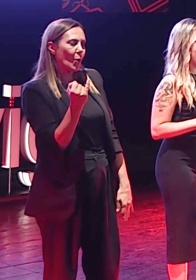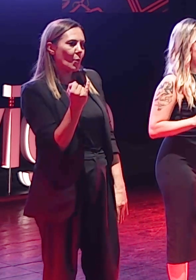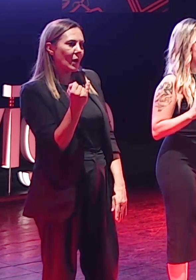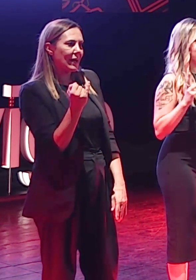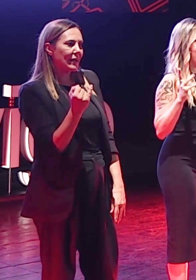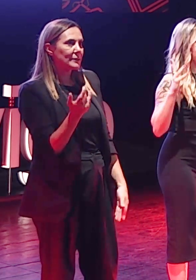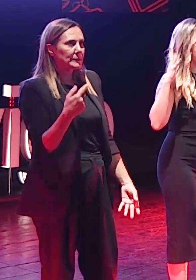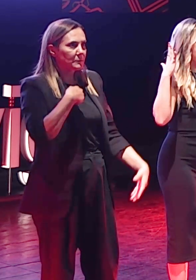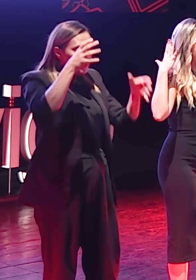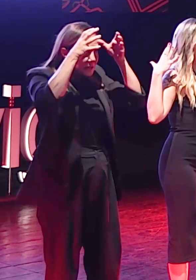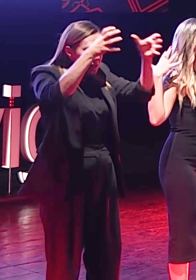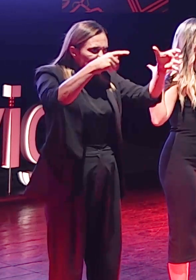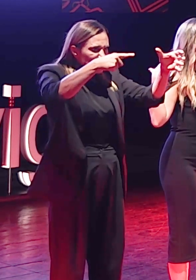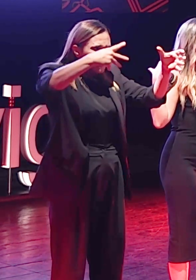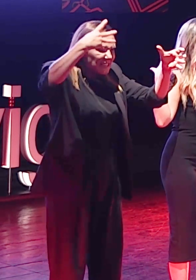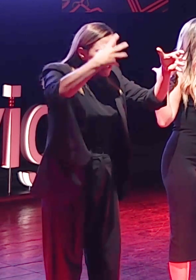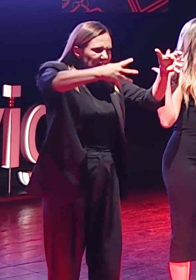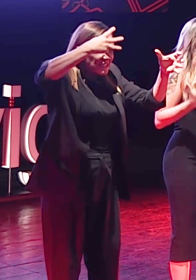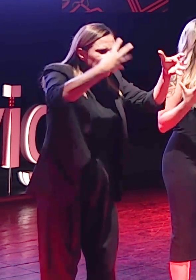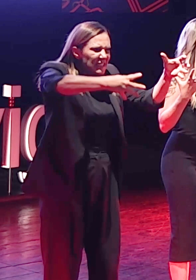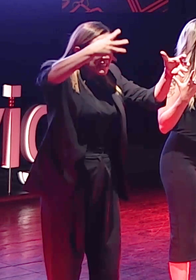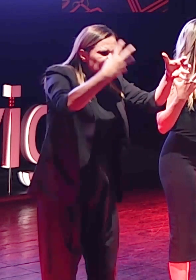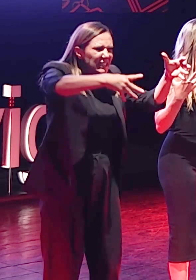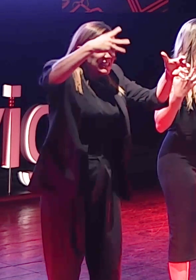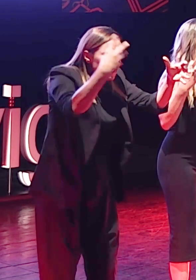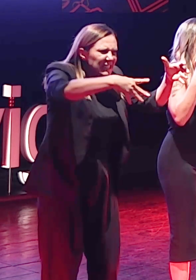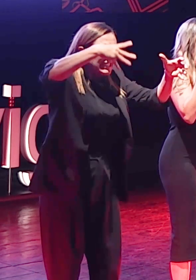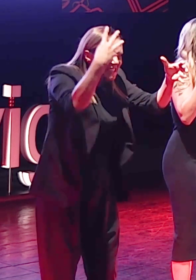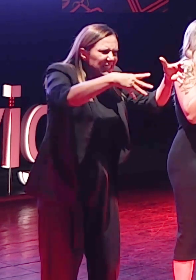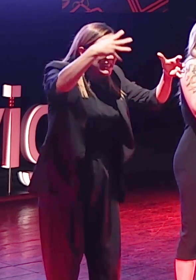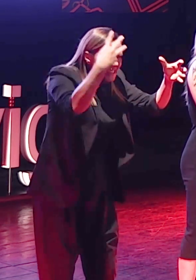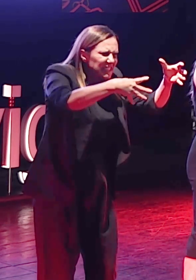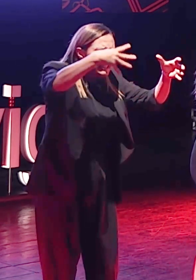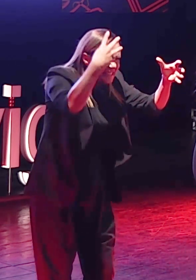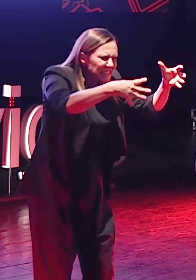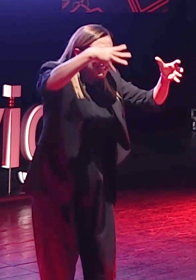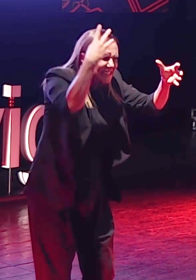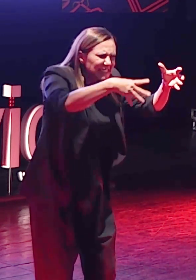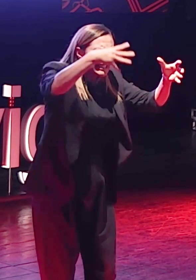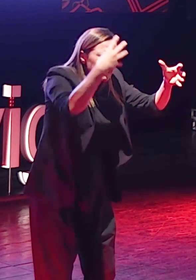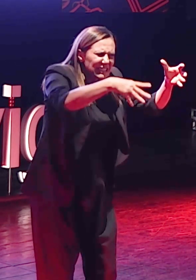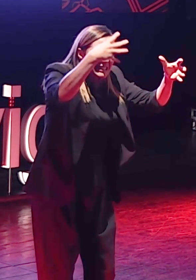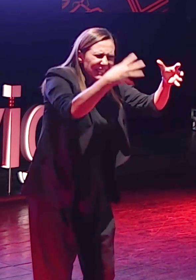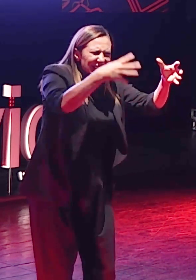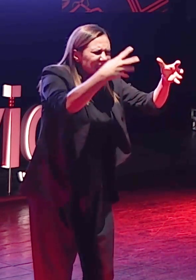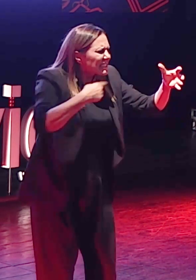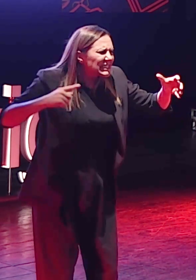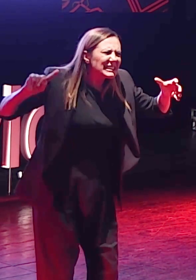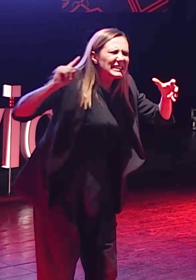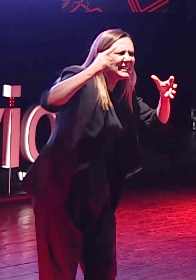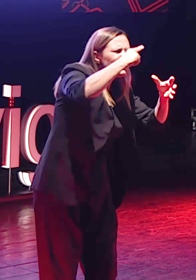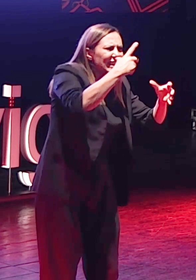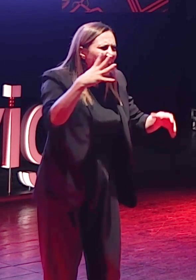e il mio cervello deve fare un ragionamento quasi difficilissimo per me per capire che